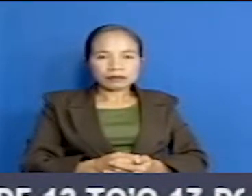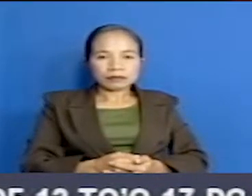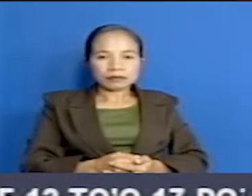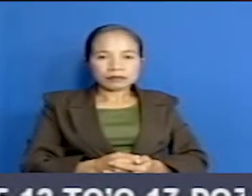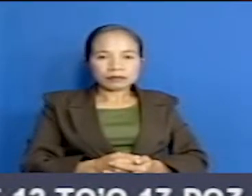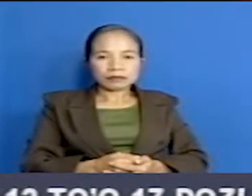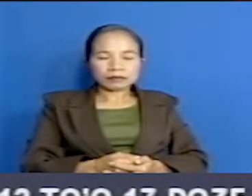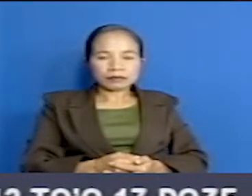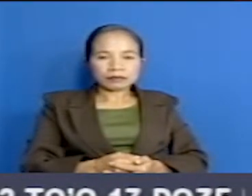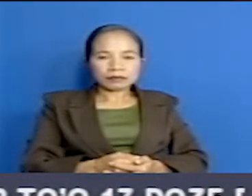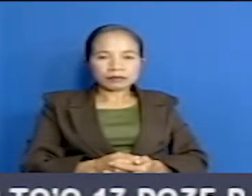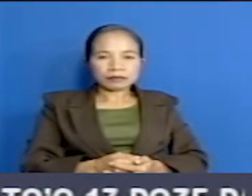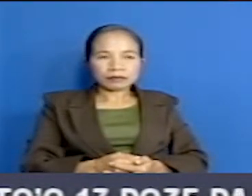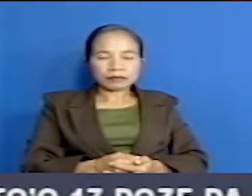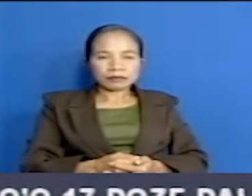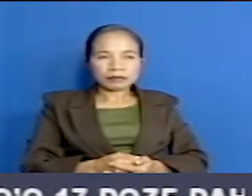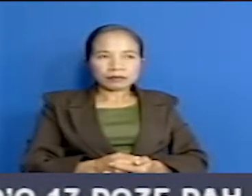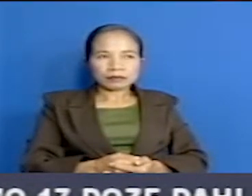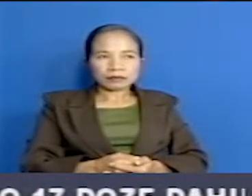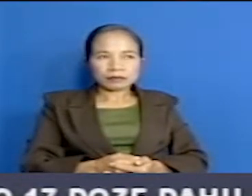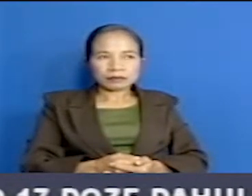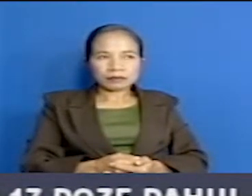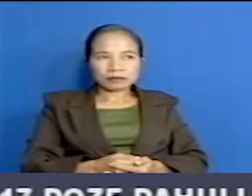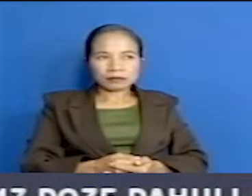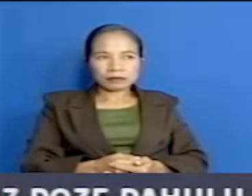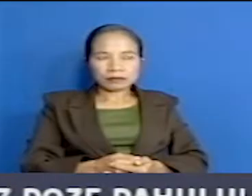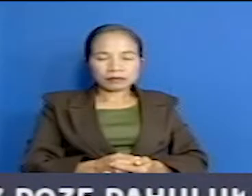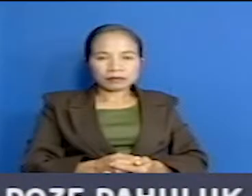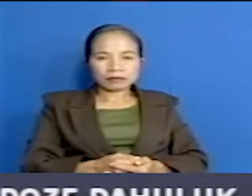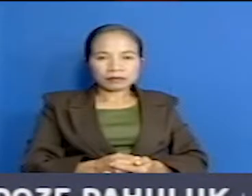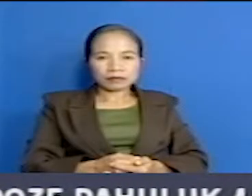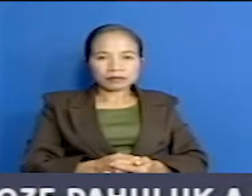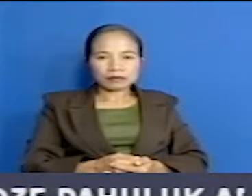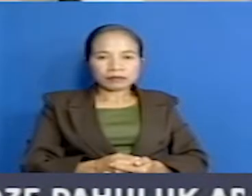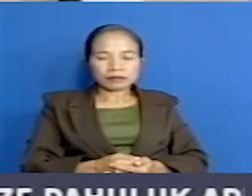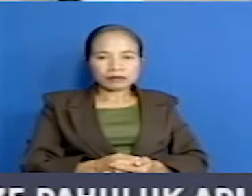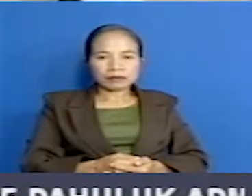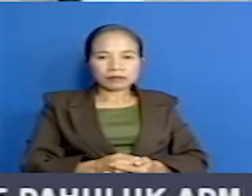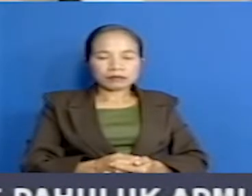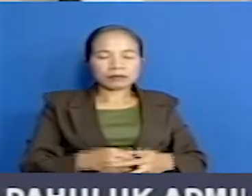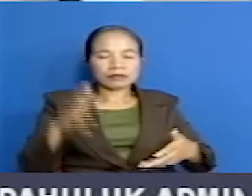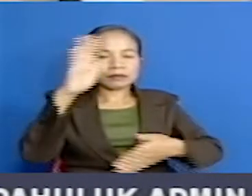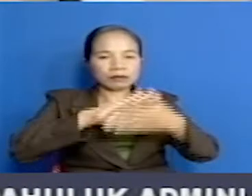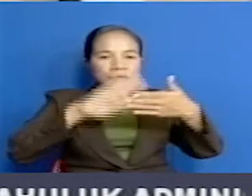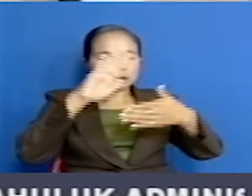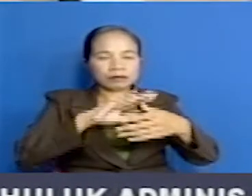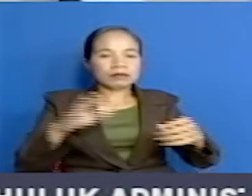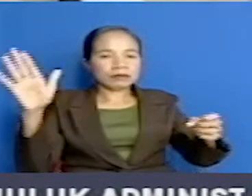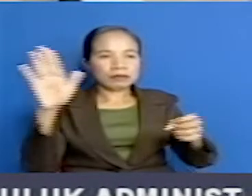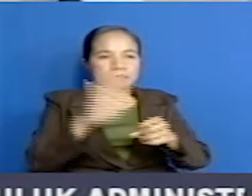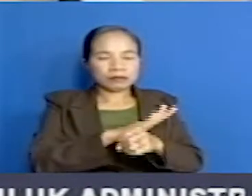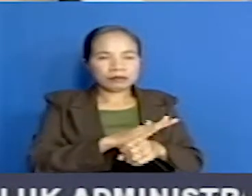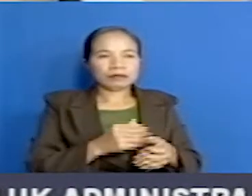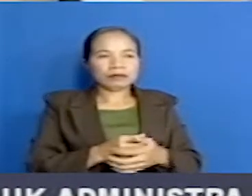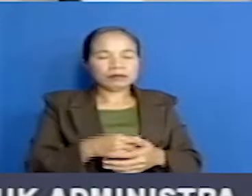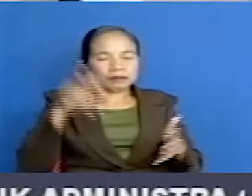janeiro, talvez por mais. Ele é preparado pela Cuba. E a comemoração na cono o